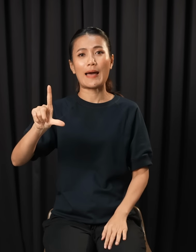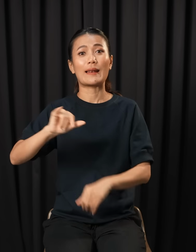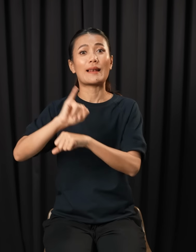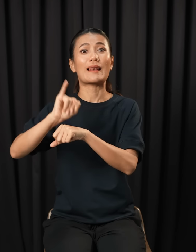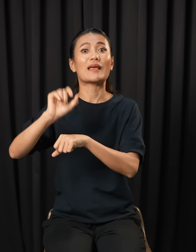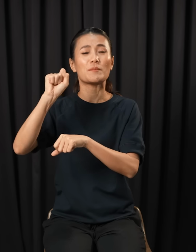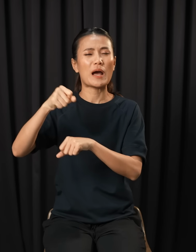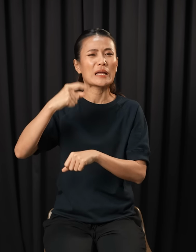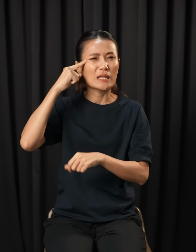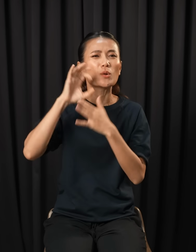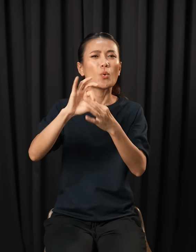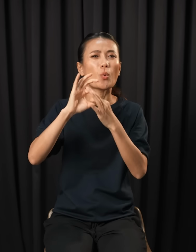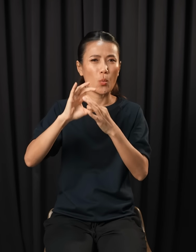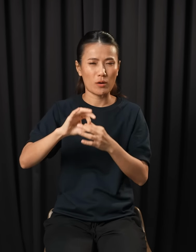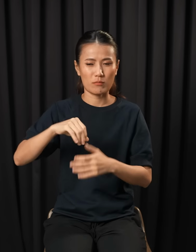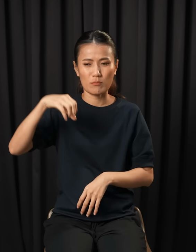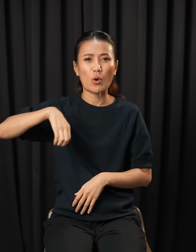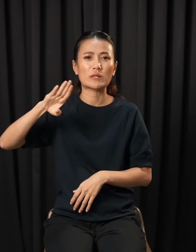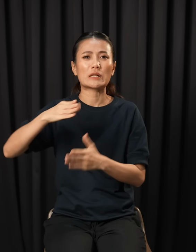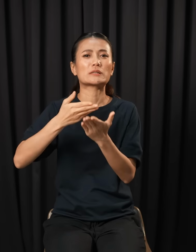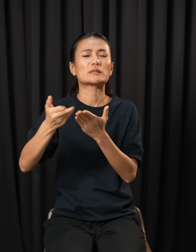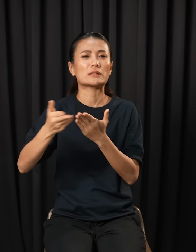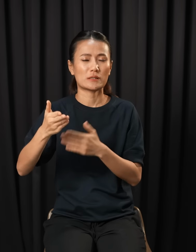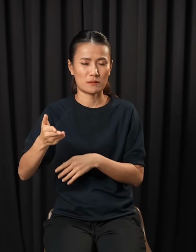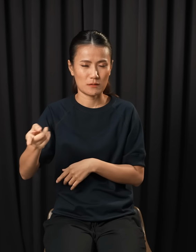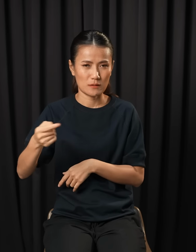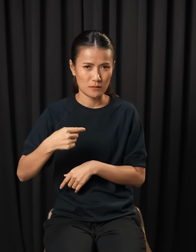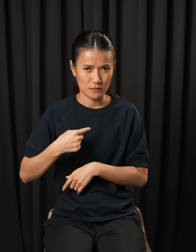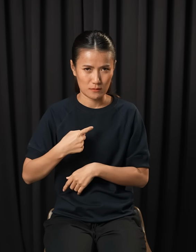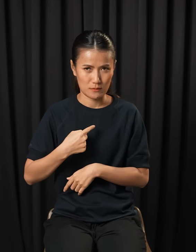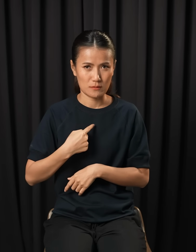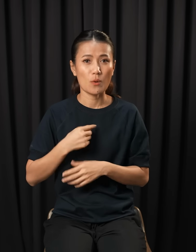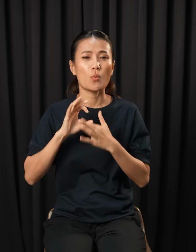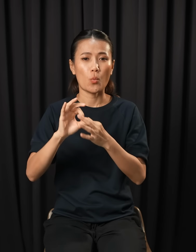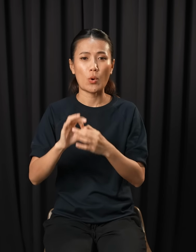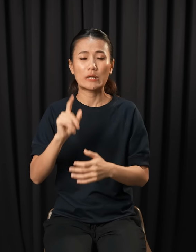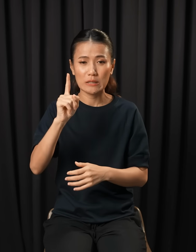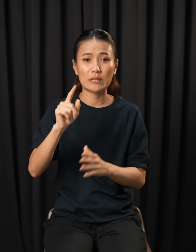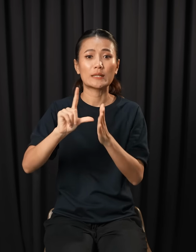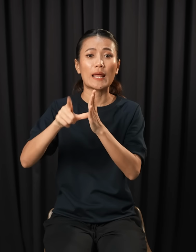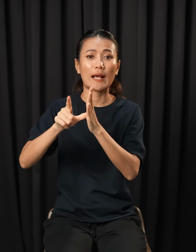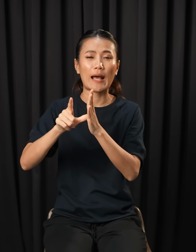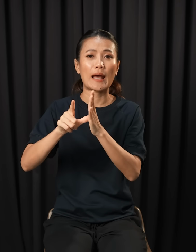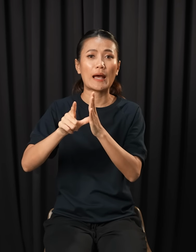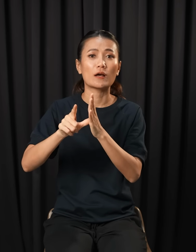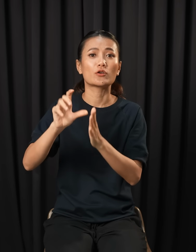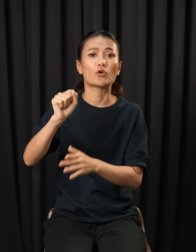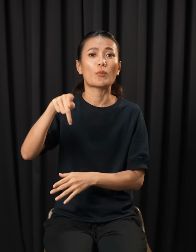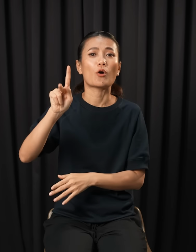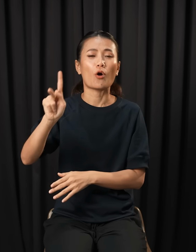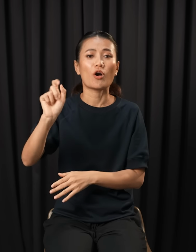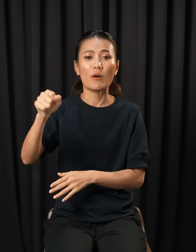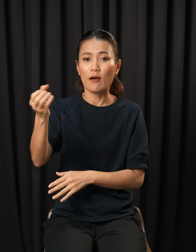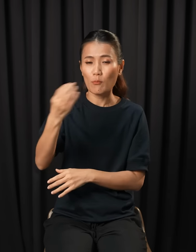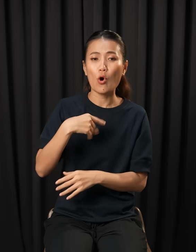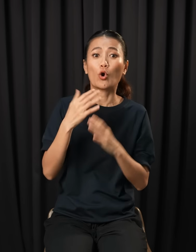จาก320ล้านไร่ทั่วประเทศเนี่ยเป็นสปก.อยู่40ล้านไร่เขากลัวหลุดไปอยู่ในมือในทุนเขากลัวไปหลุดไปทุนแต่ความเป็นจริงเลขาสปก.มาพูดกับผ